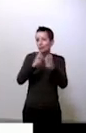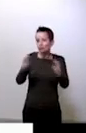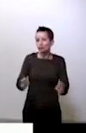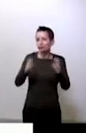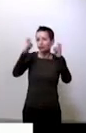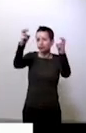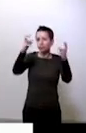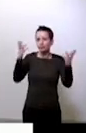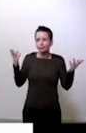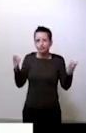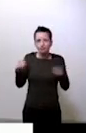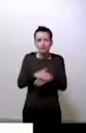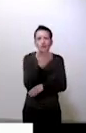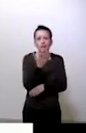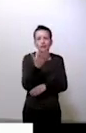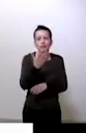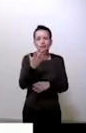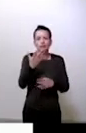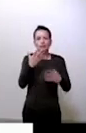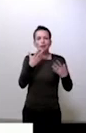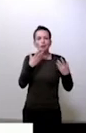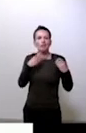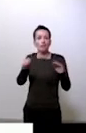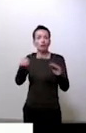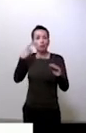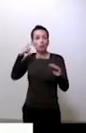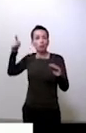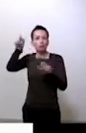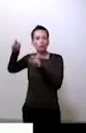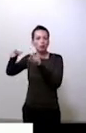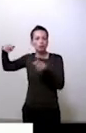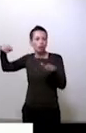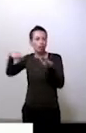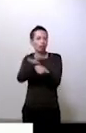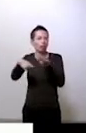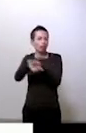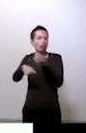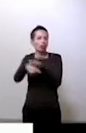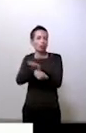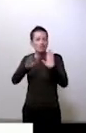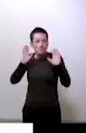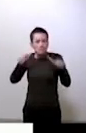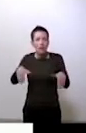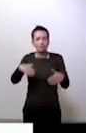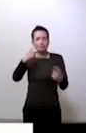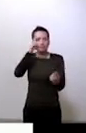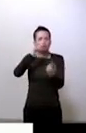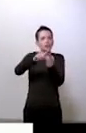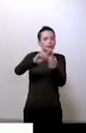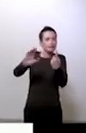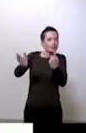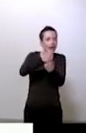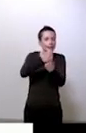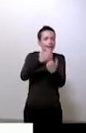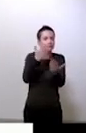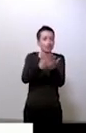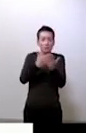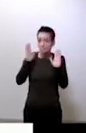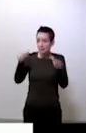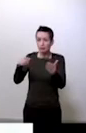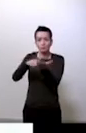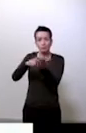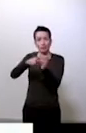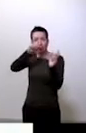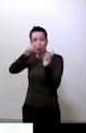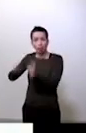flux considérable de ventes à investisseurs. Malgré les enjeux associés, le volume et l'impact des défiscalisations ne font